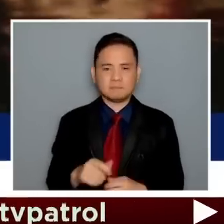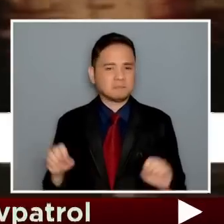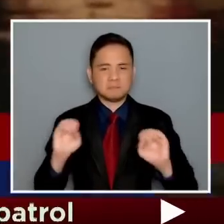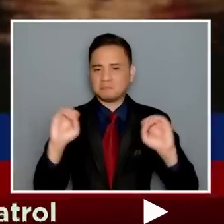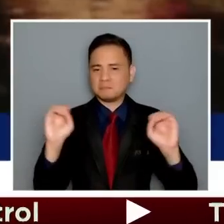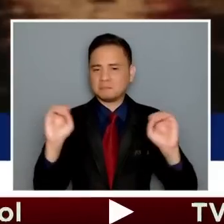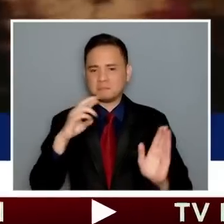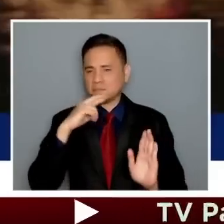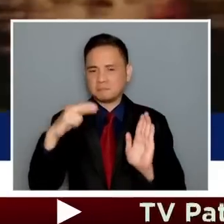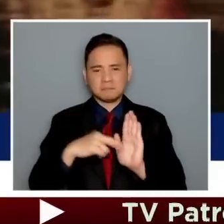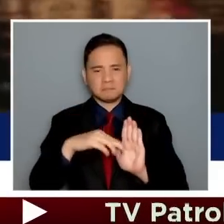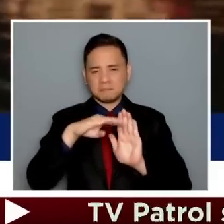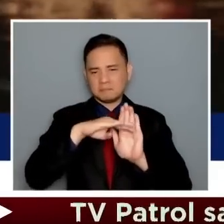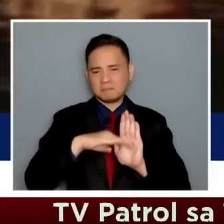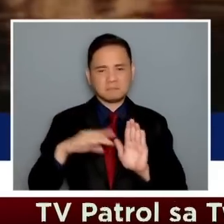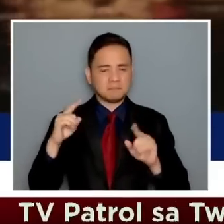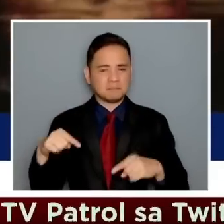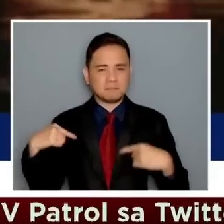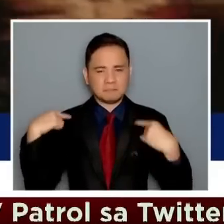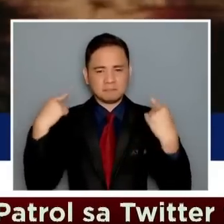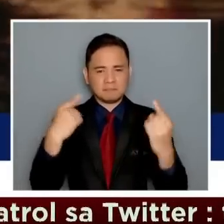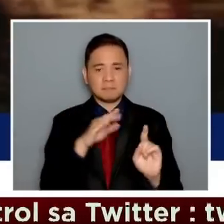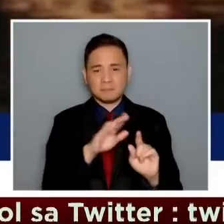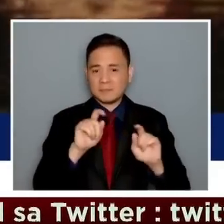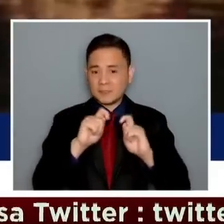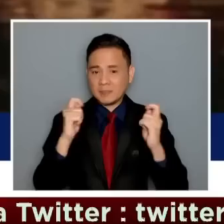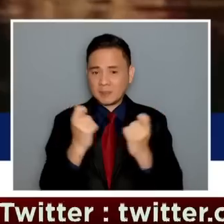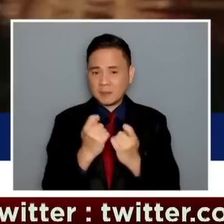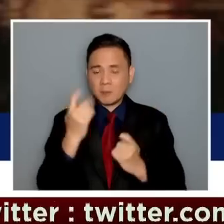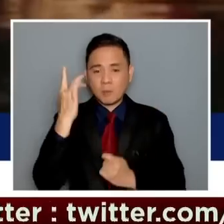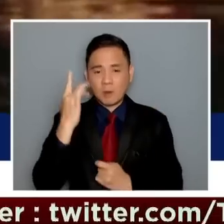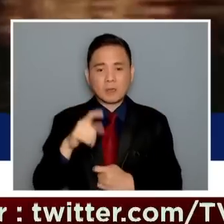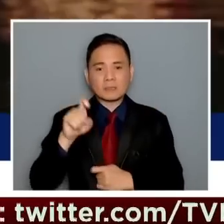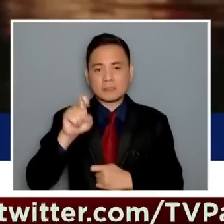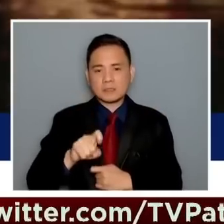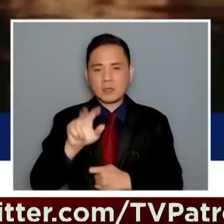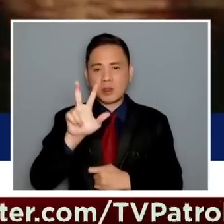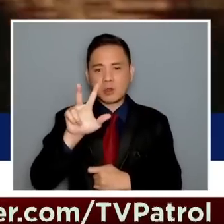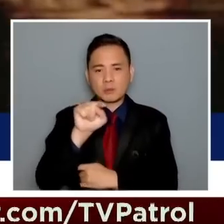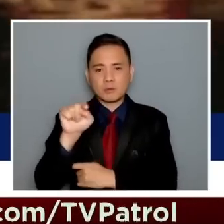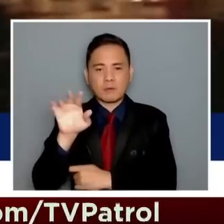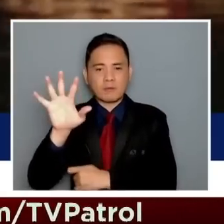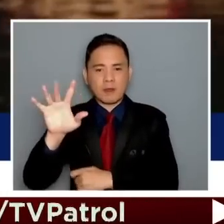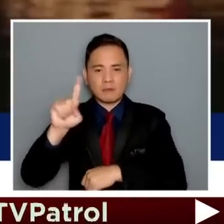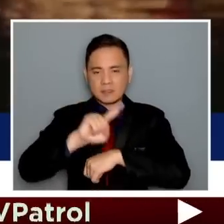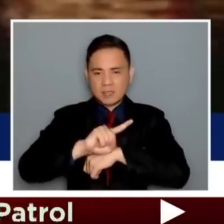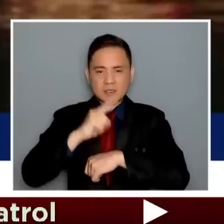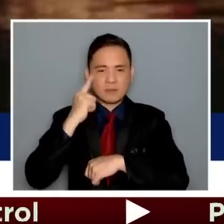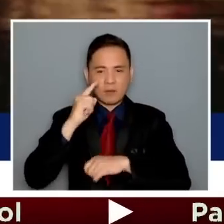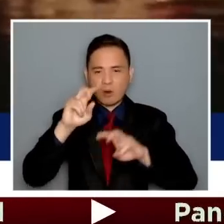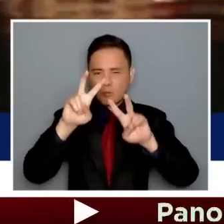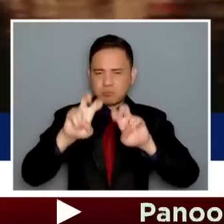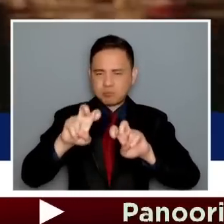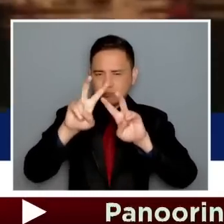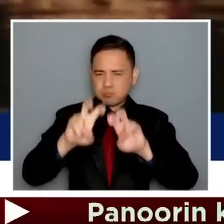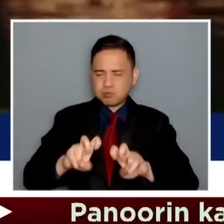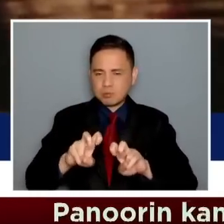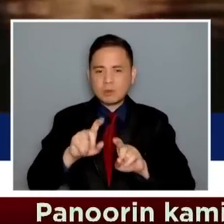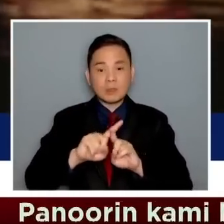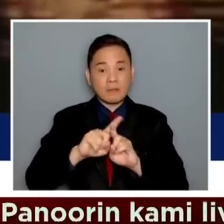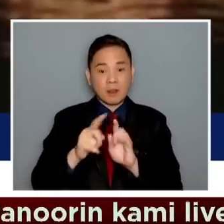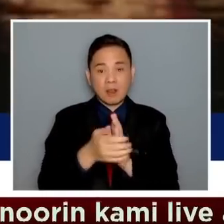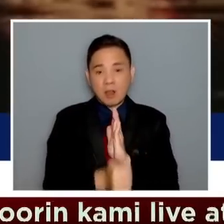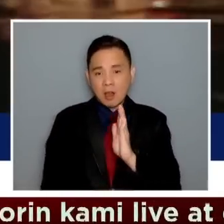ang incident management team dahil tatagal pa ng 3 hanggang 5 araw ang pag-aanalisa ng mga eksperto sa mga kuhang